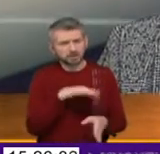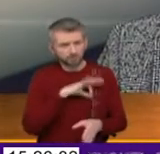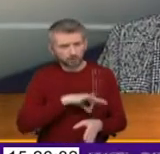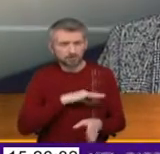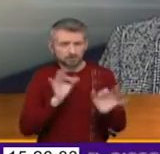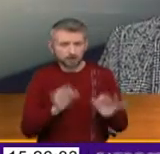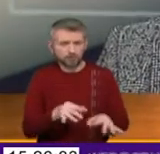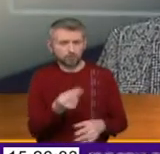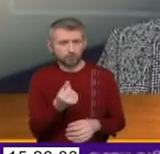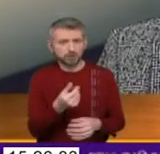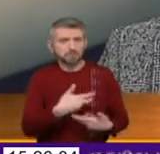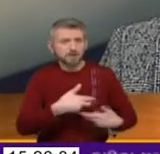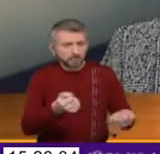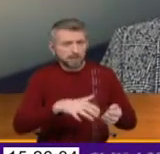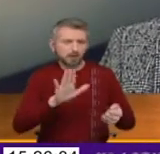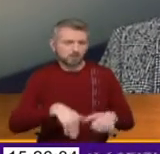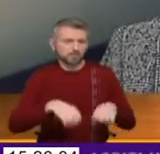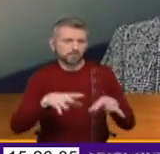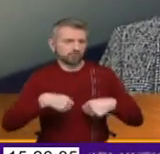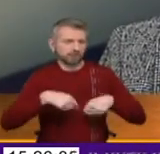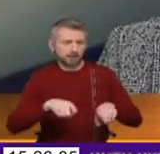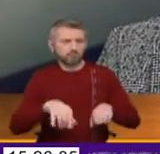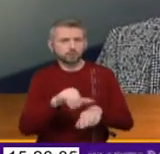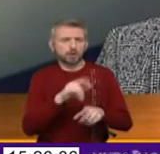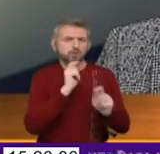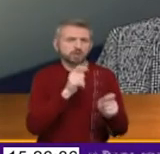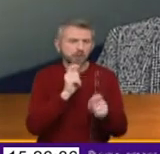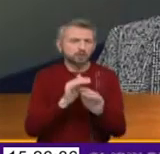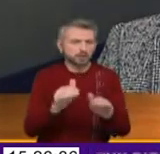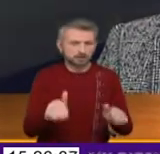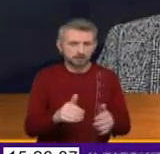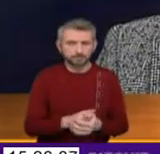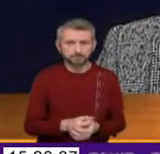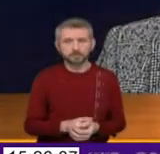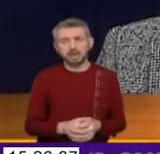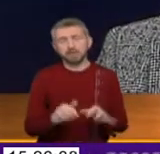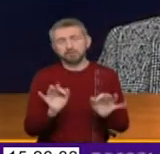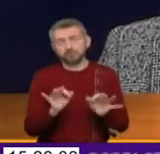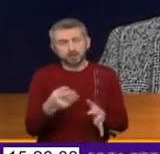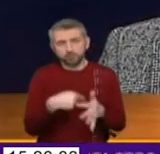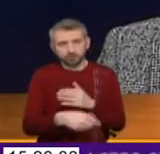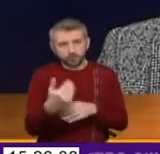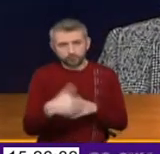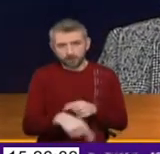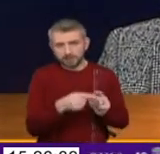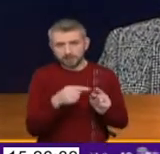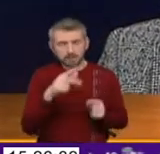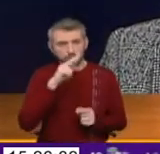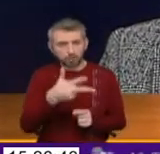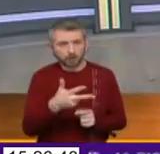реалізуєте, тобто приймайте, а вже потім вирішите або там подарунки дітям. Точно за призначенням. Так. Звичайно. Тобто вже за ці